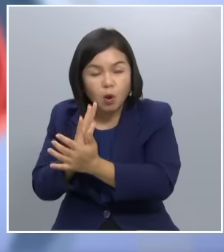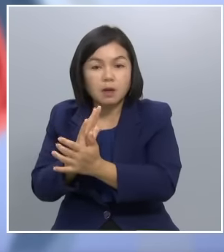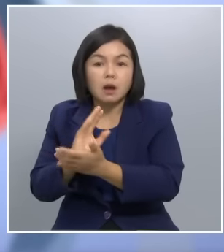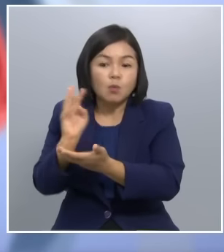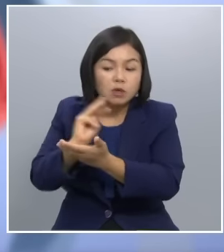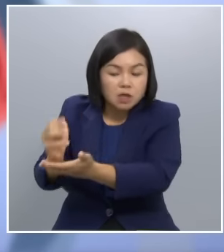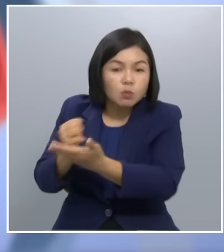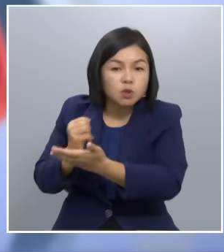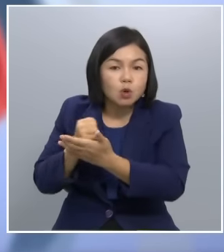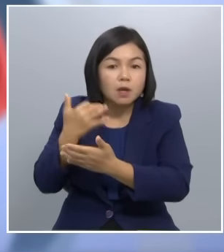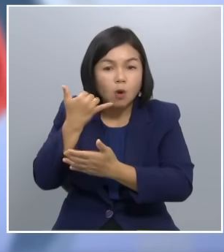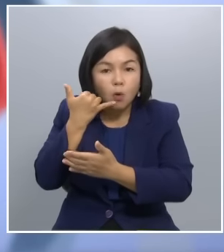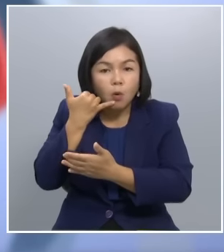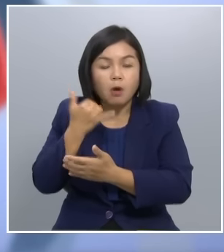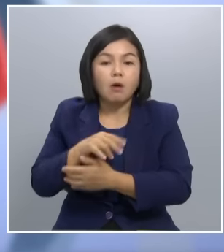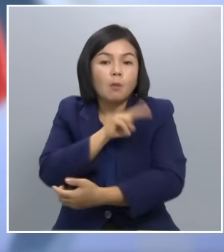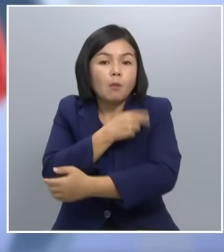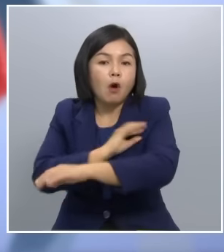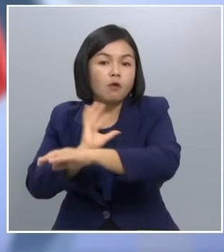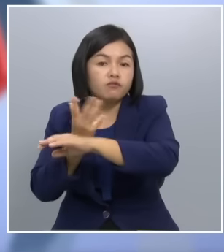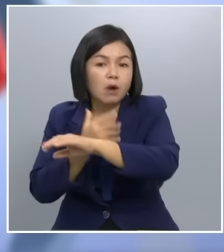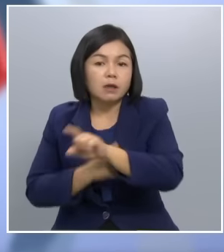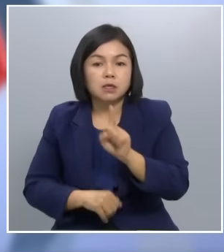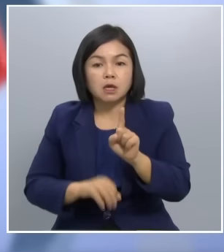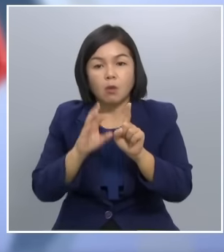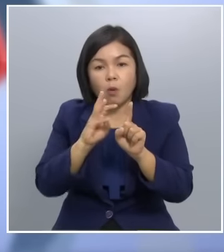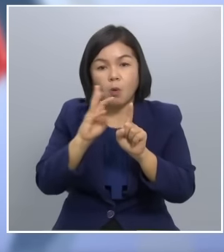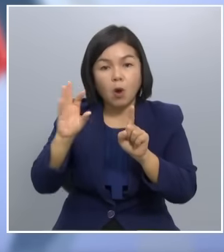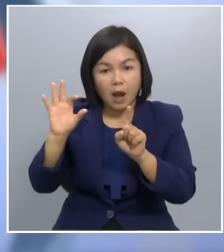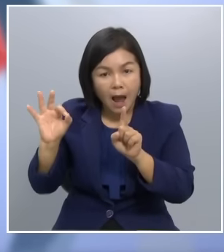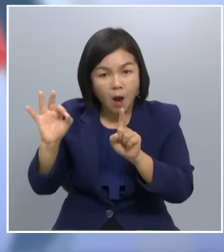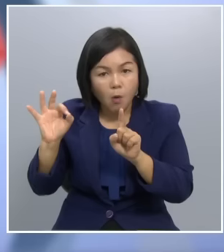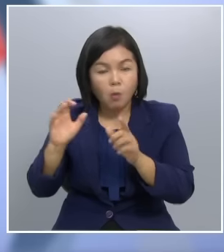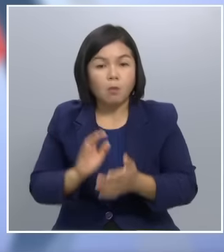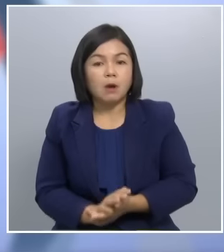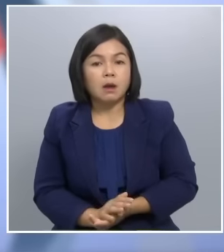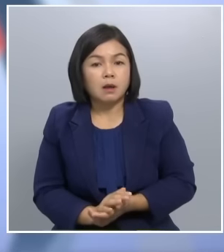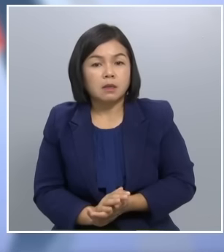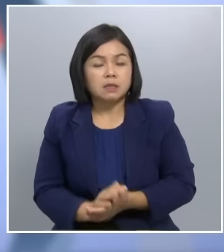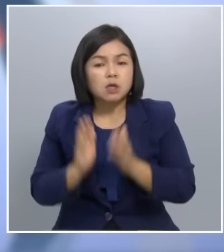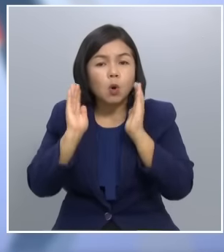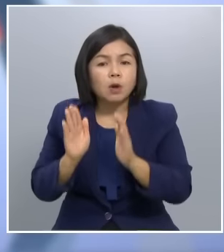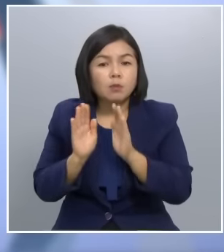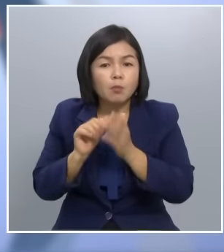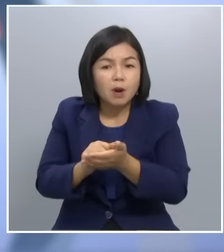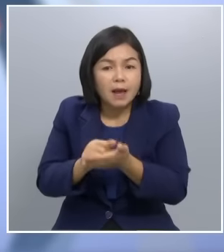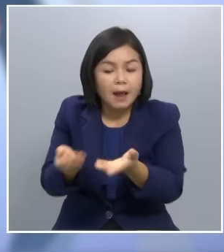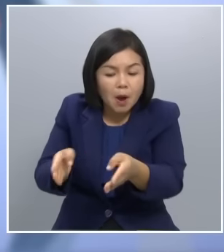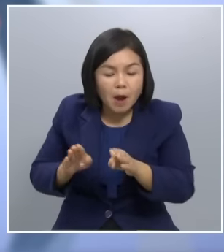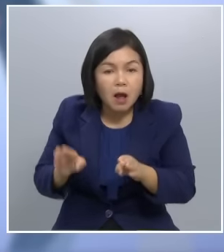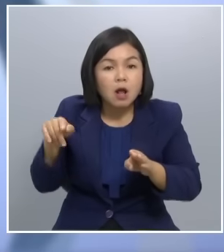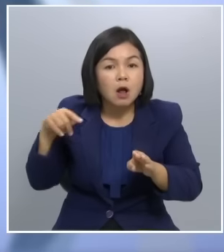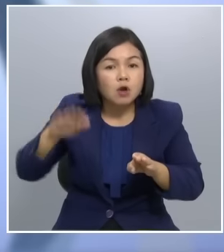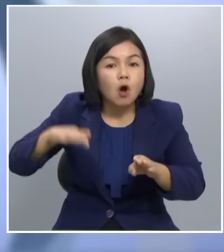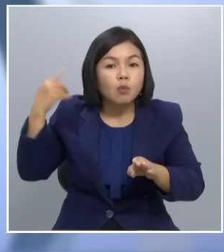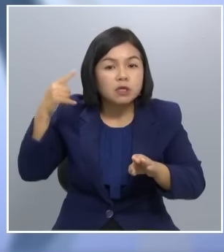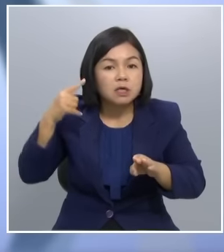นที่จะช่วยเหลือ 1669แล้วน้องเนี่ยจากที่แม่บ้านบอกก็คือน้องผู้หญิงขึ้นไปข้างบนด